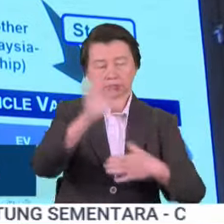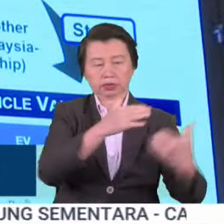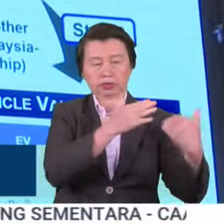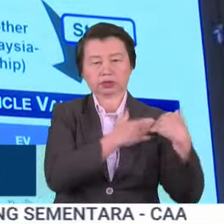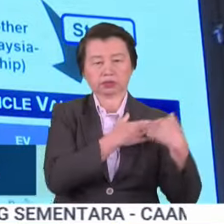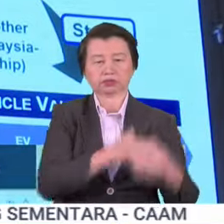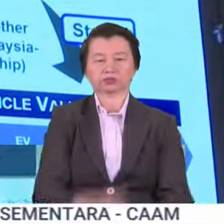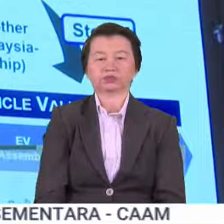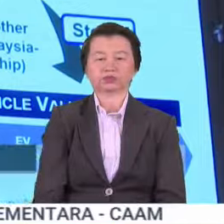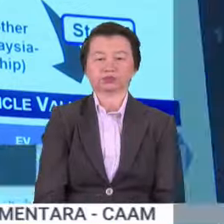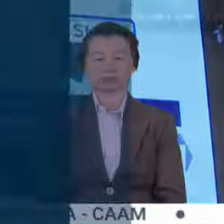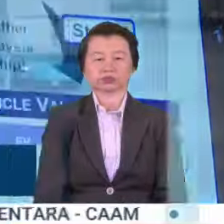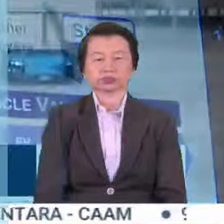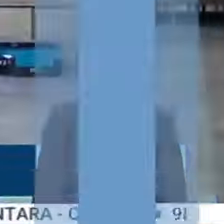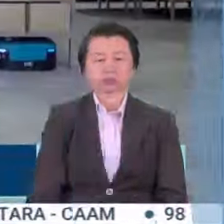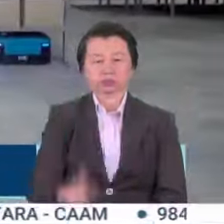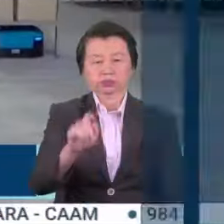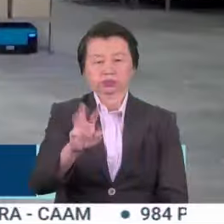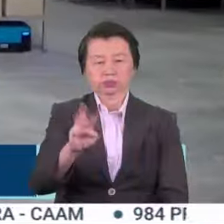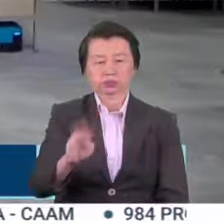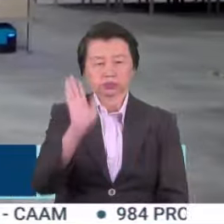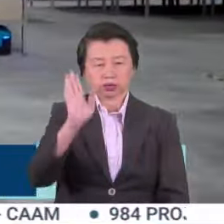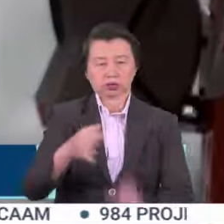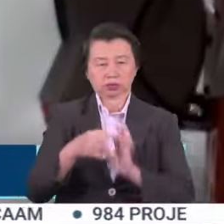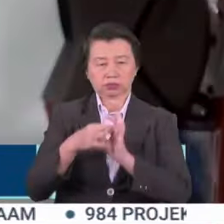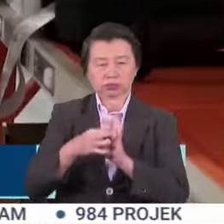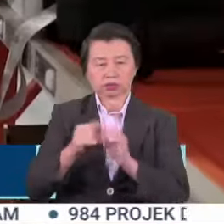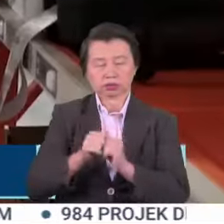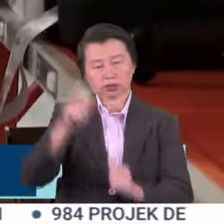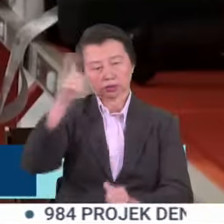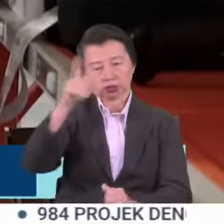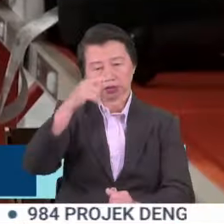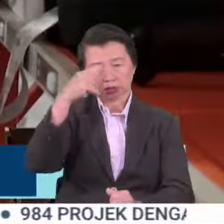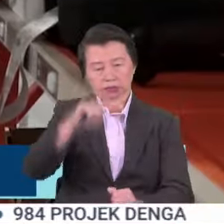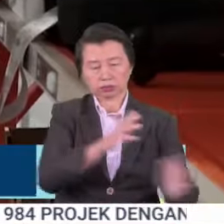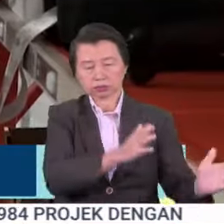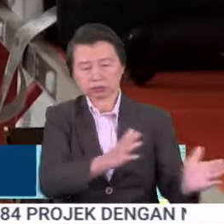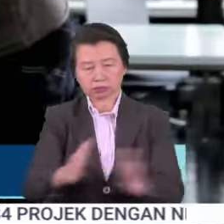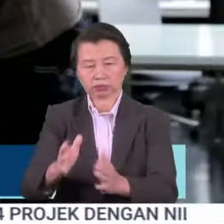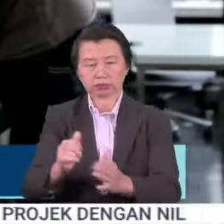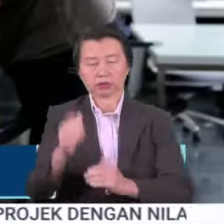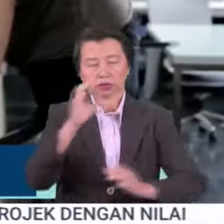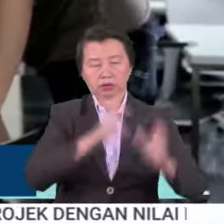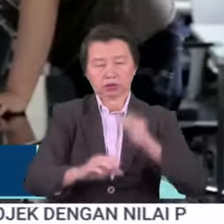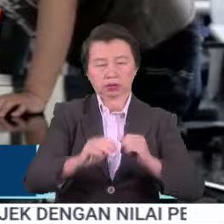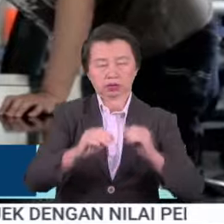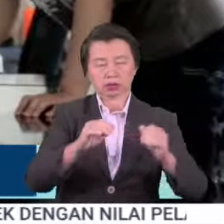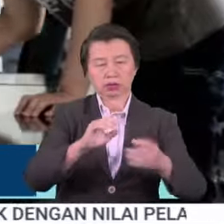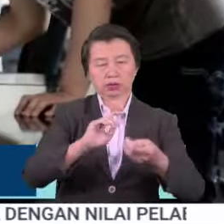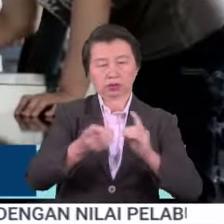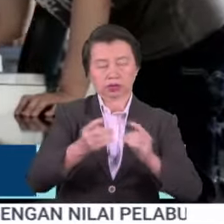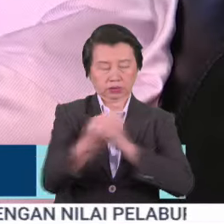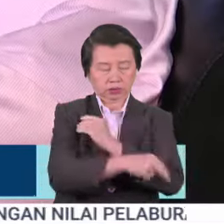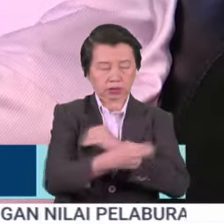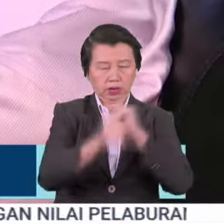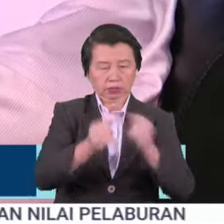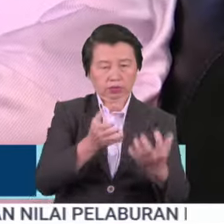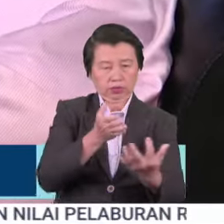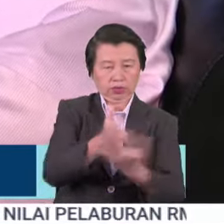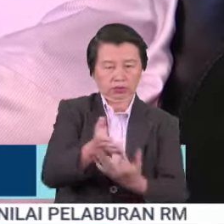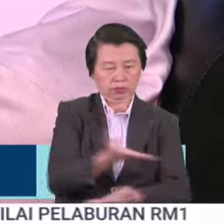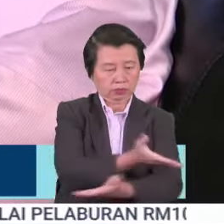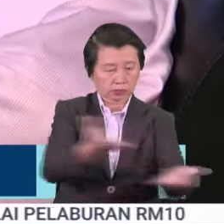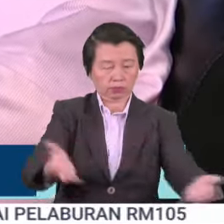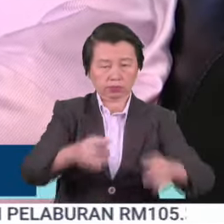bertanggungjawab. TM akan terus bekerjasama dengan kerajaan bagi merealisasikan aspirasi digital negara agar boleh diakses